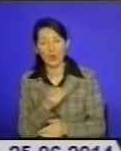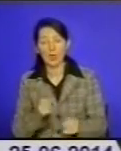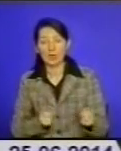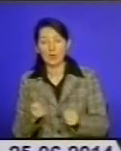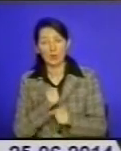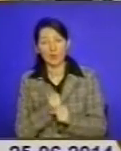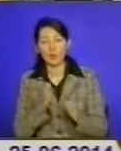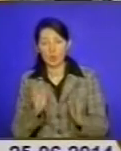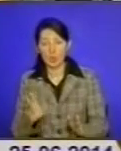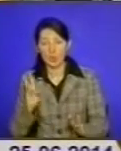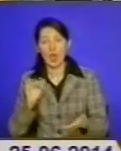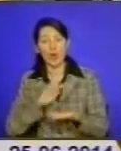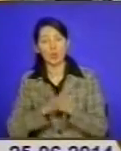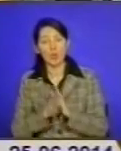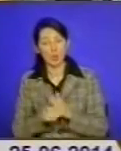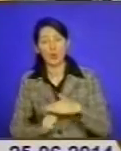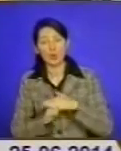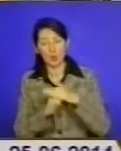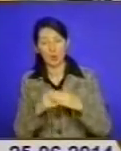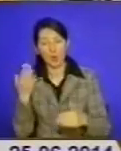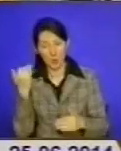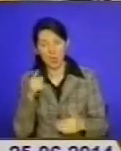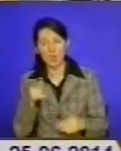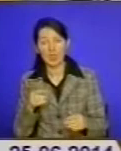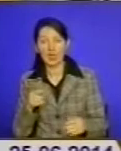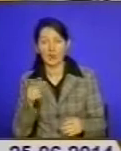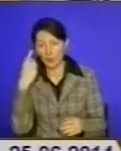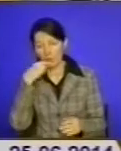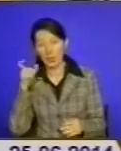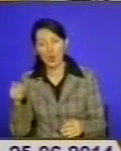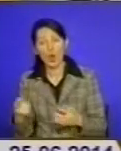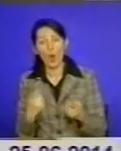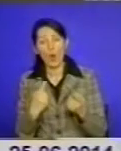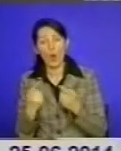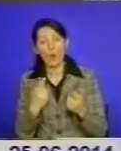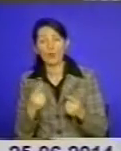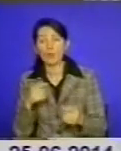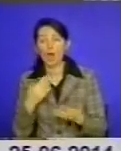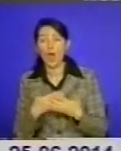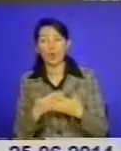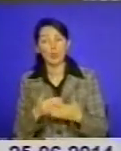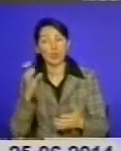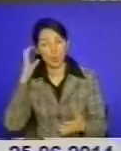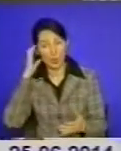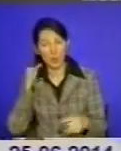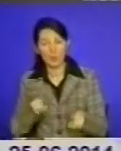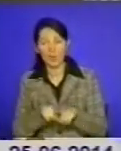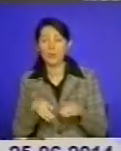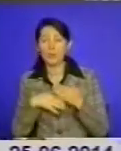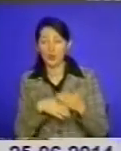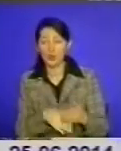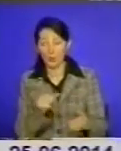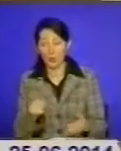контрактній основі. Попередньо їхні кандидатури обговорюватимуть на громадських слуханнях. Таким чином, жителі краю братимуть